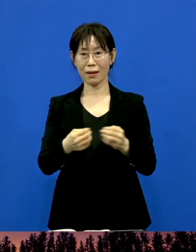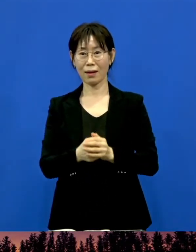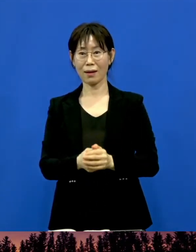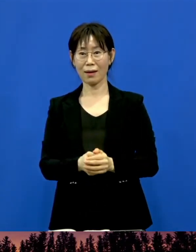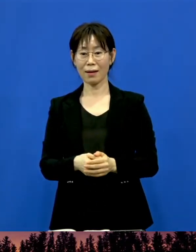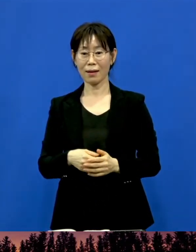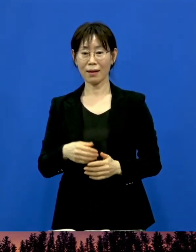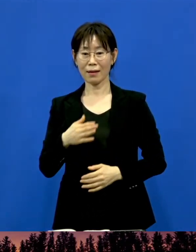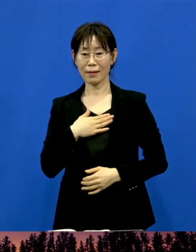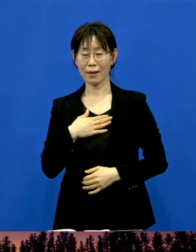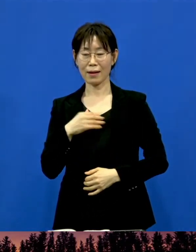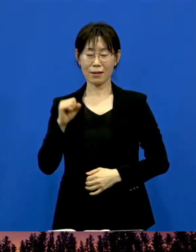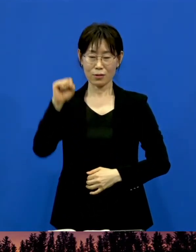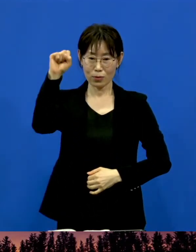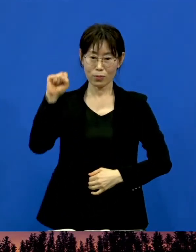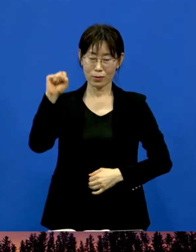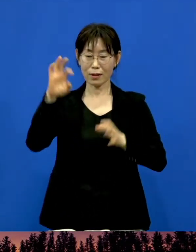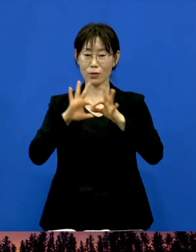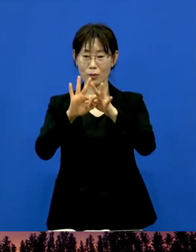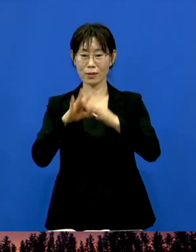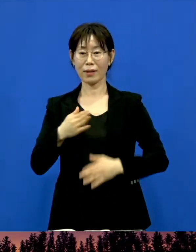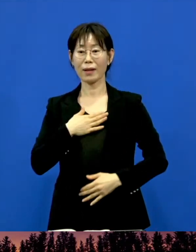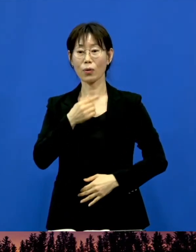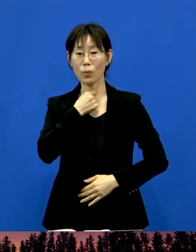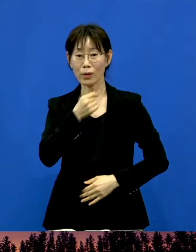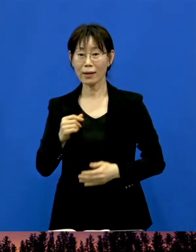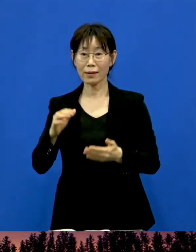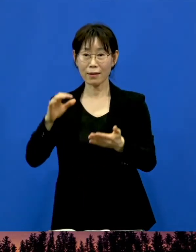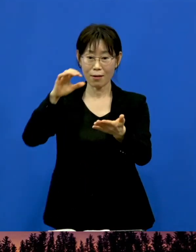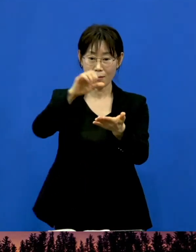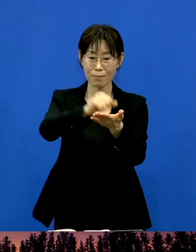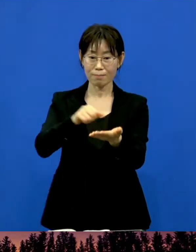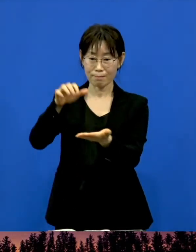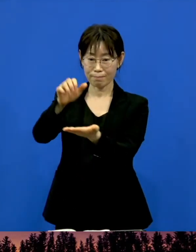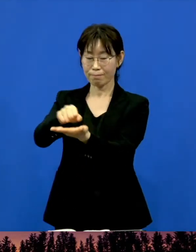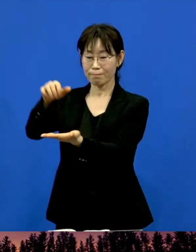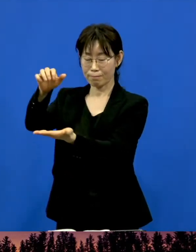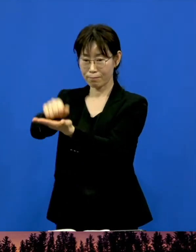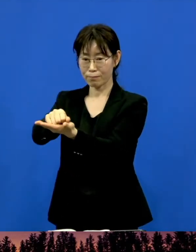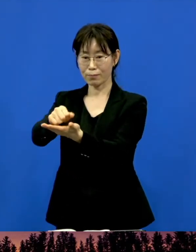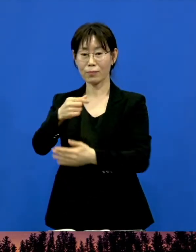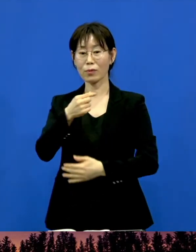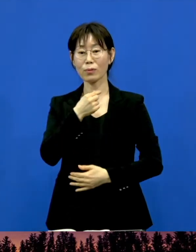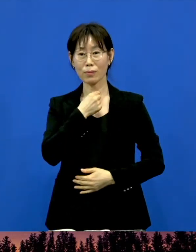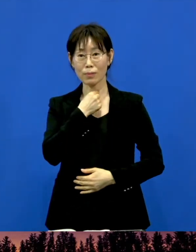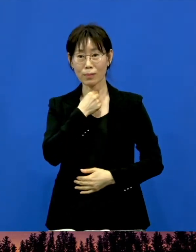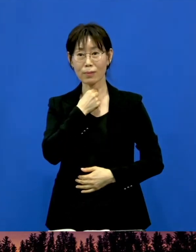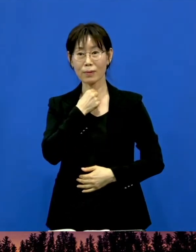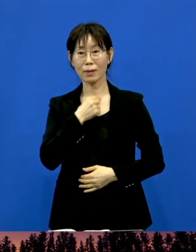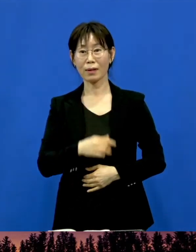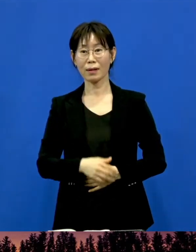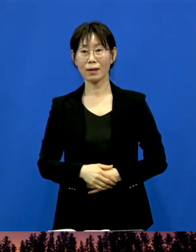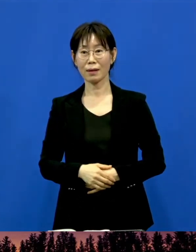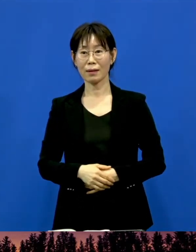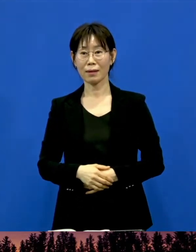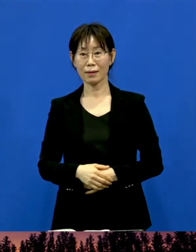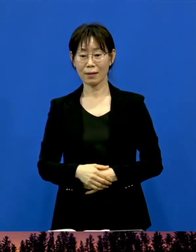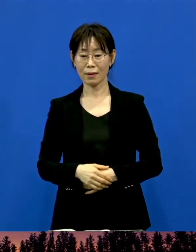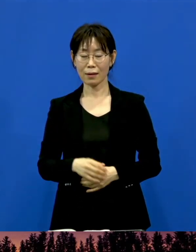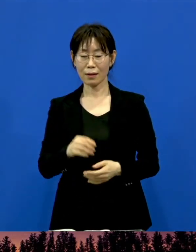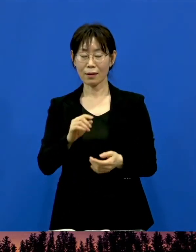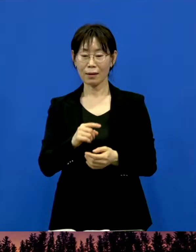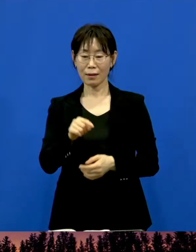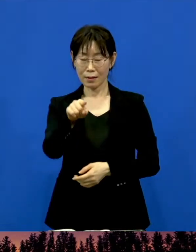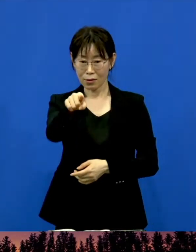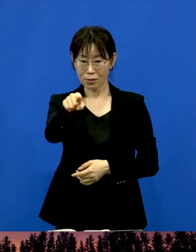투쟁을 해서라도 내가 원하는 걸 가지려고 하는 거죠. 내가 더 많이 먹기 위해서 싸워야 하는 거고, 빼앗기지 않으려고 그러고, 빼앗으려고 그러고,